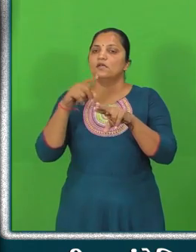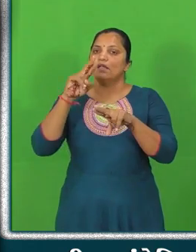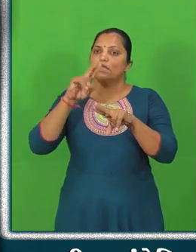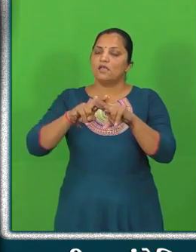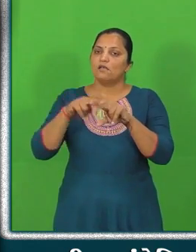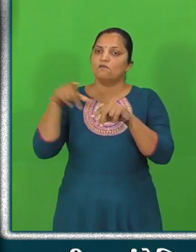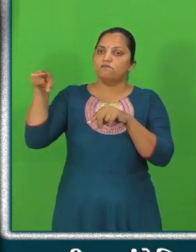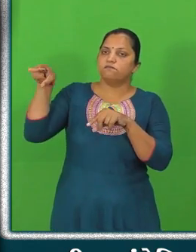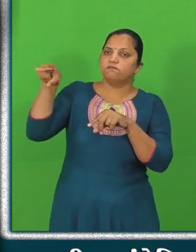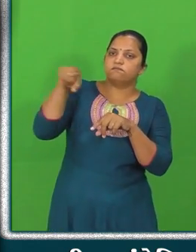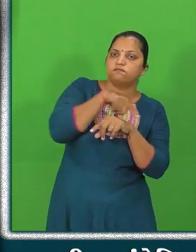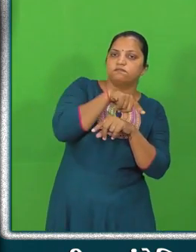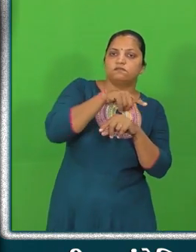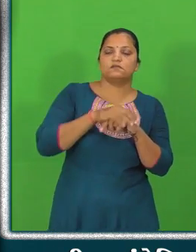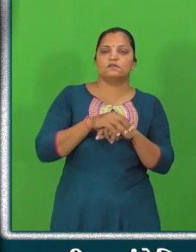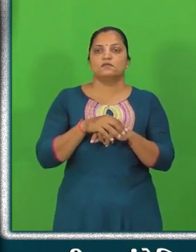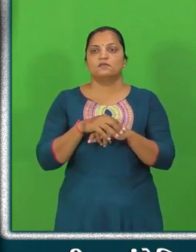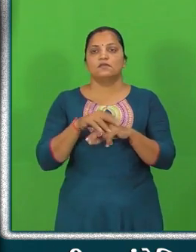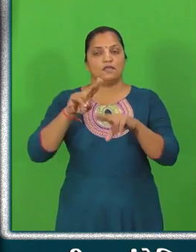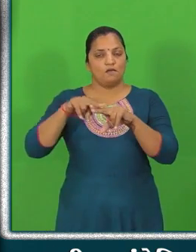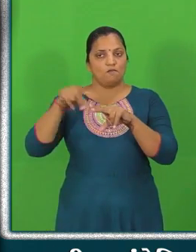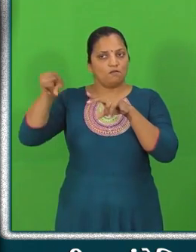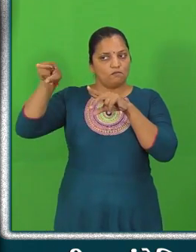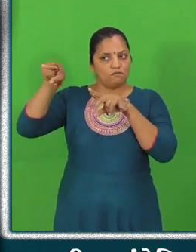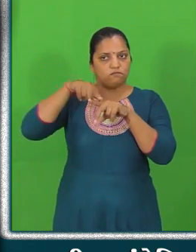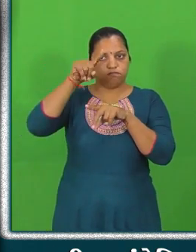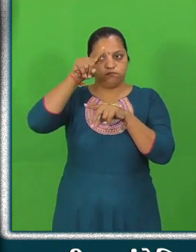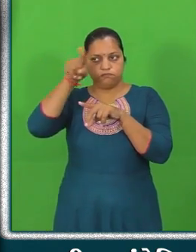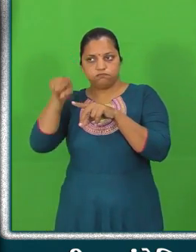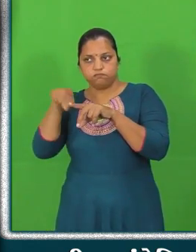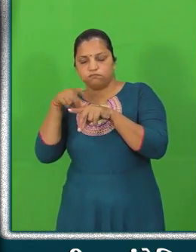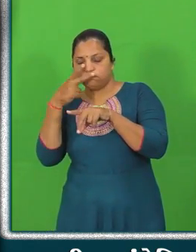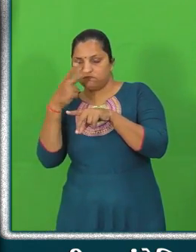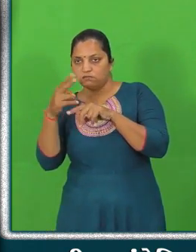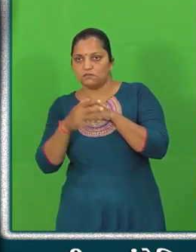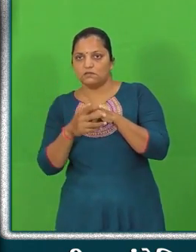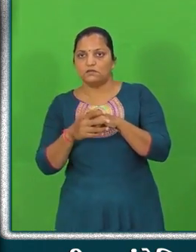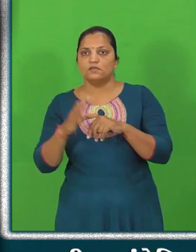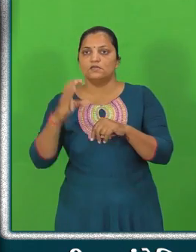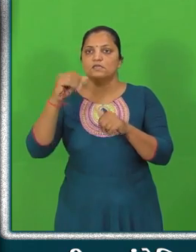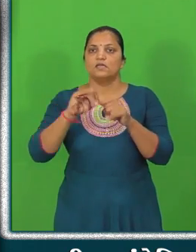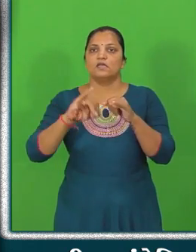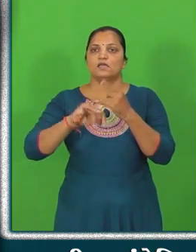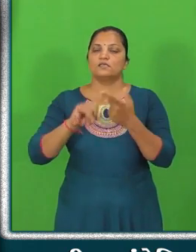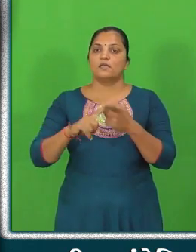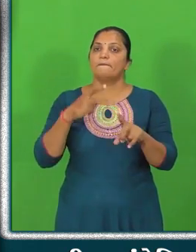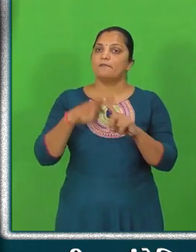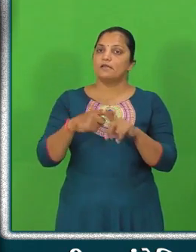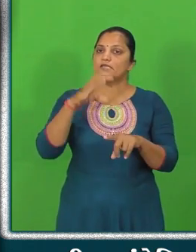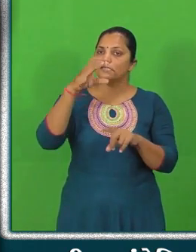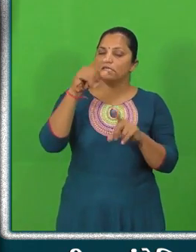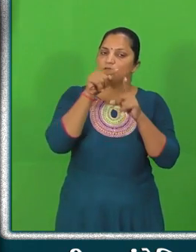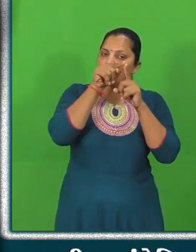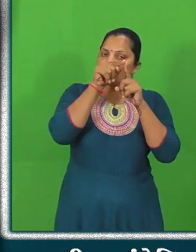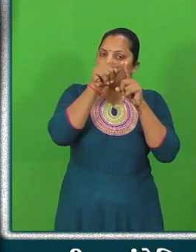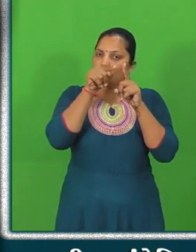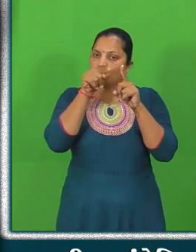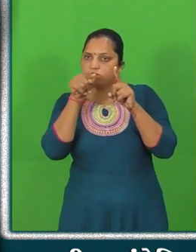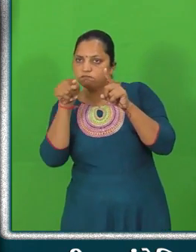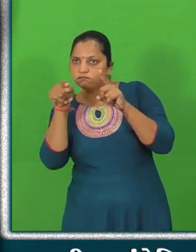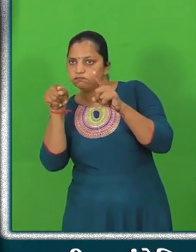એફમાંથી પસાર થાય, બીજો કેસ અહીંયા સીમાથી પસાર થતું કિરણ